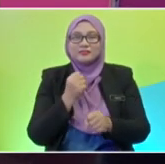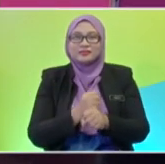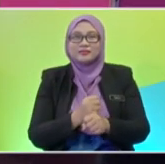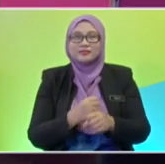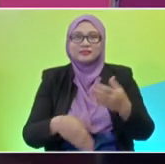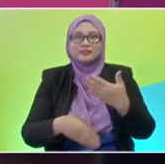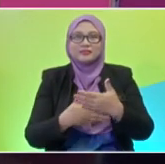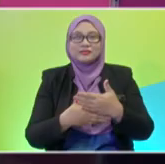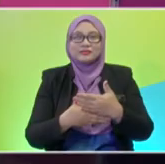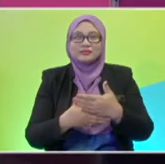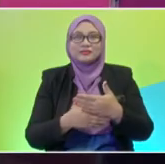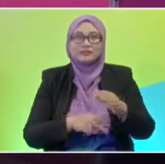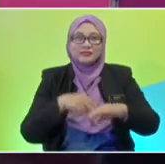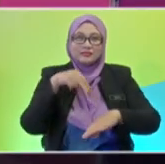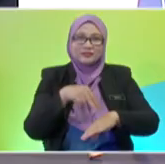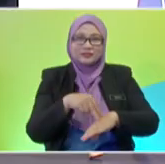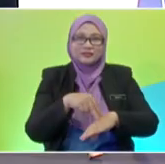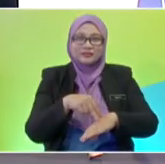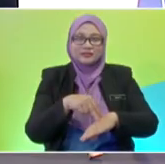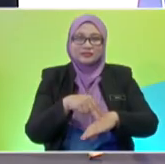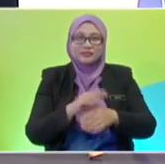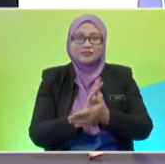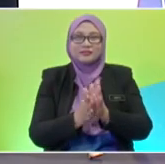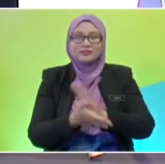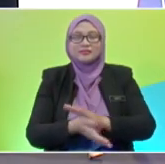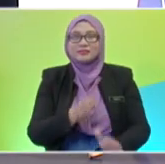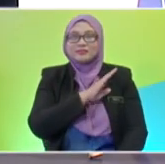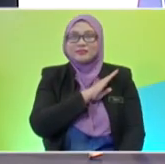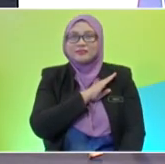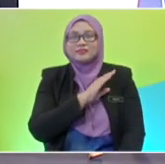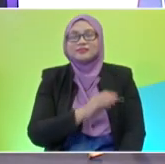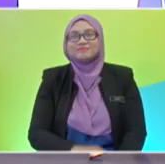Ihsan akhirnya dinaikkan pangkat menjadi pengurus besar Alhamdulillah